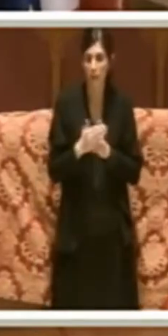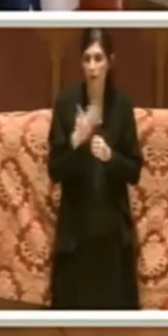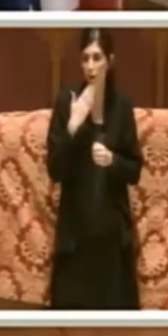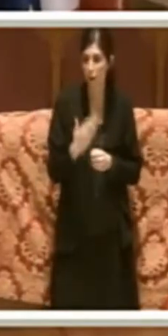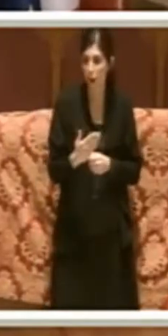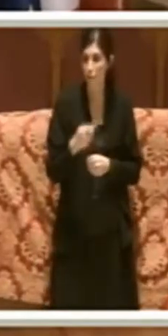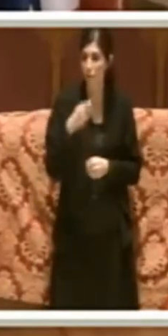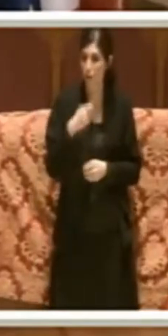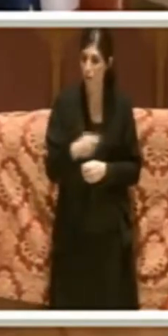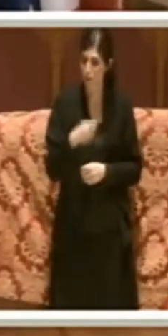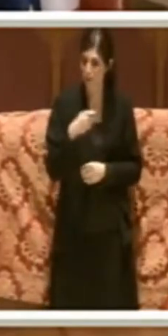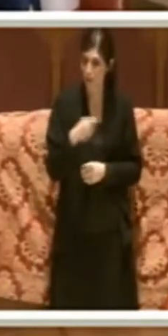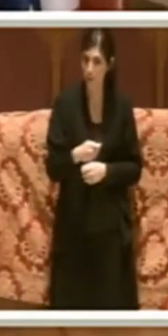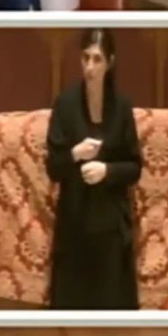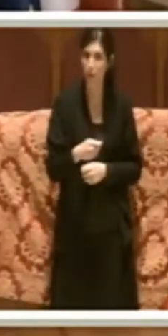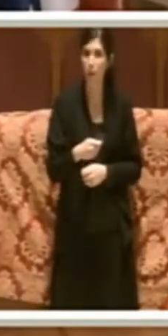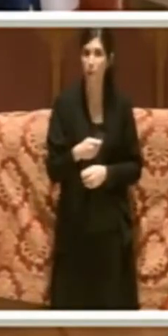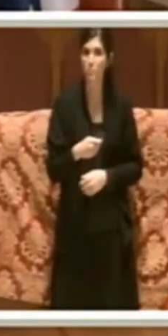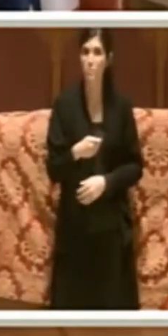Grazie Presidente.